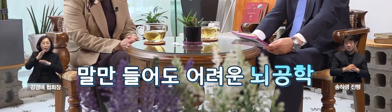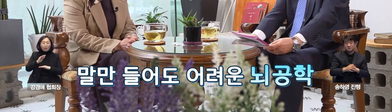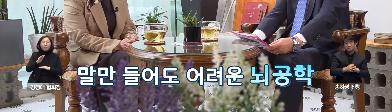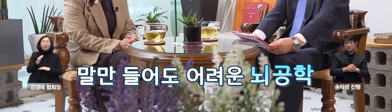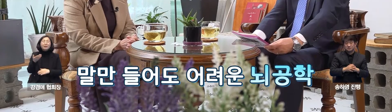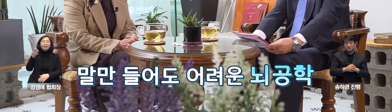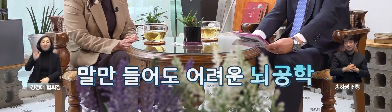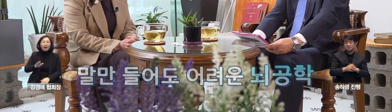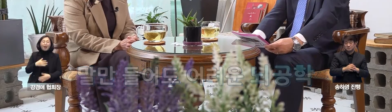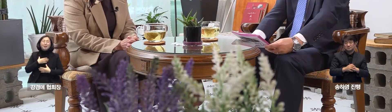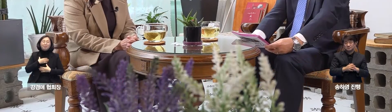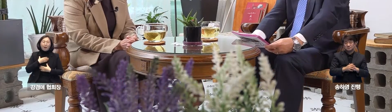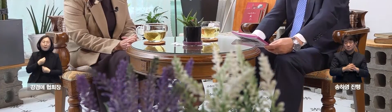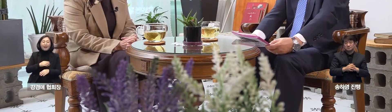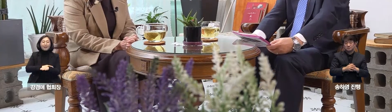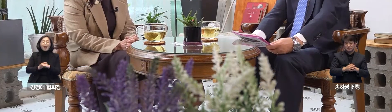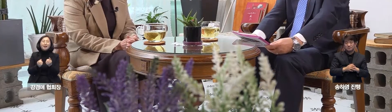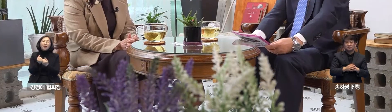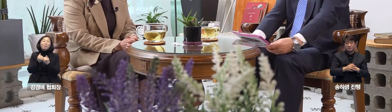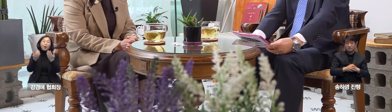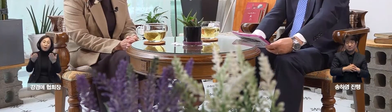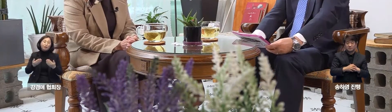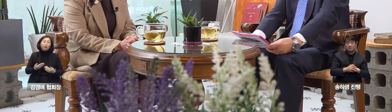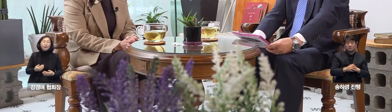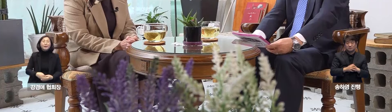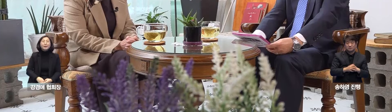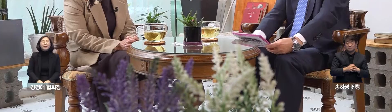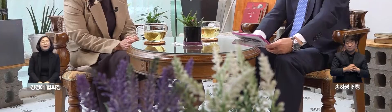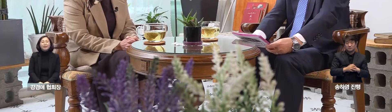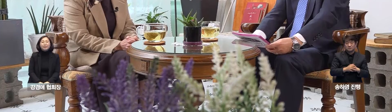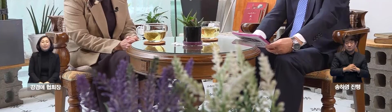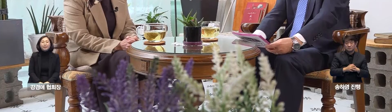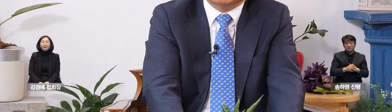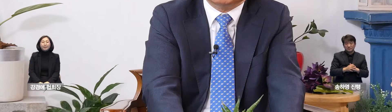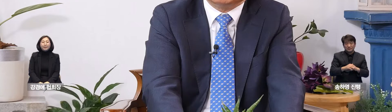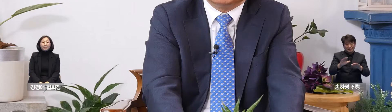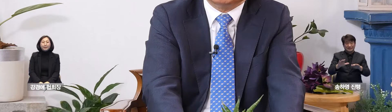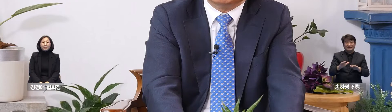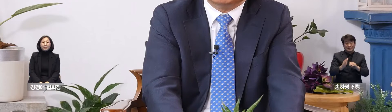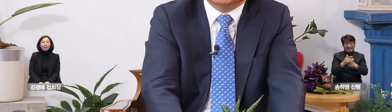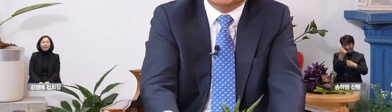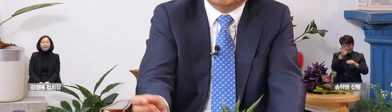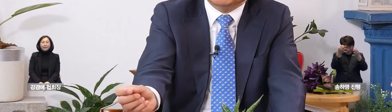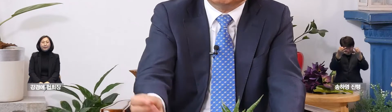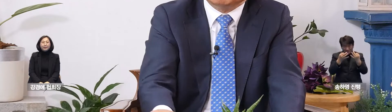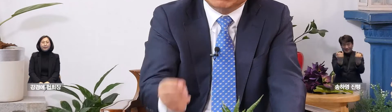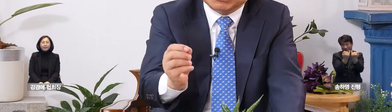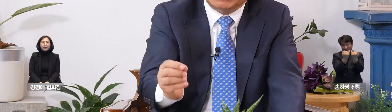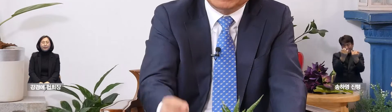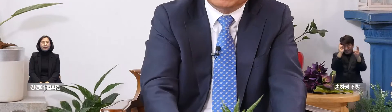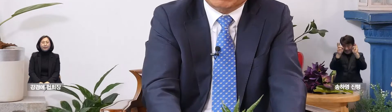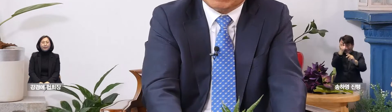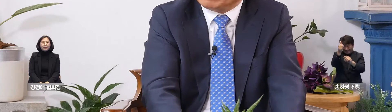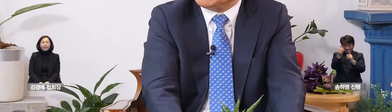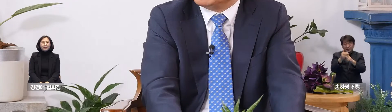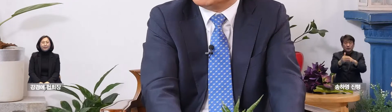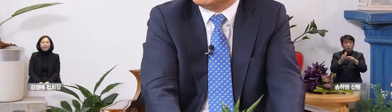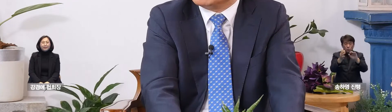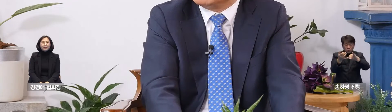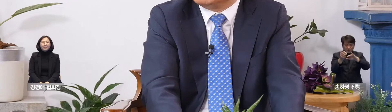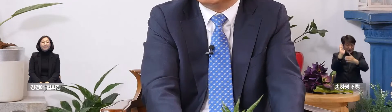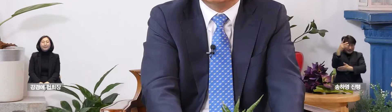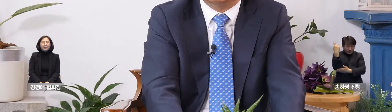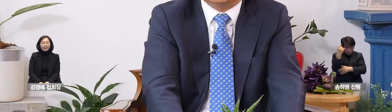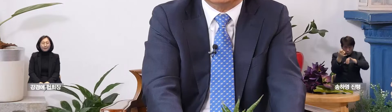편하게 들었습니다. 어렵지 않게. 하여튼 이 방송 듣는 여성 기업인들 지금 말씀 듣고서 꼭 가봐야